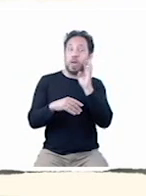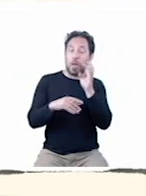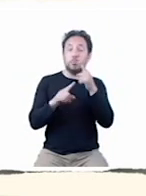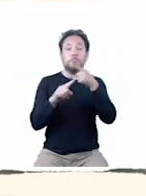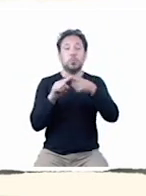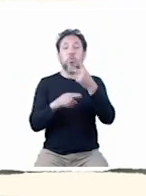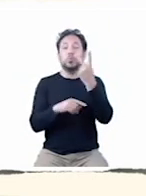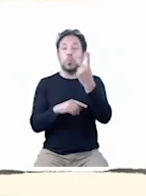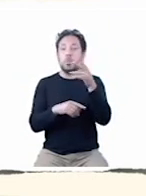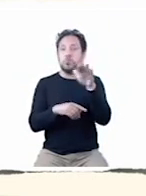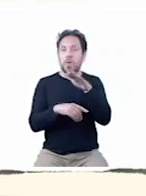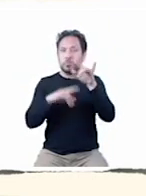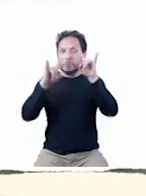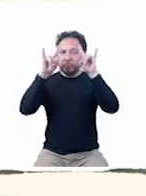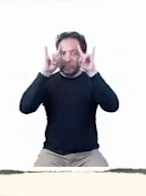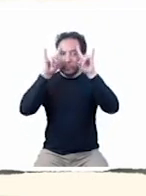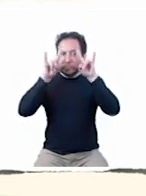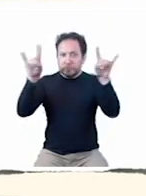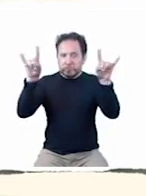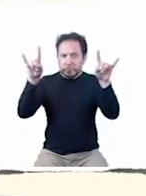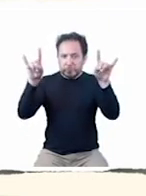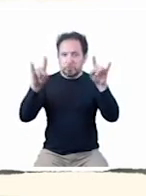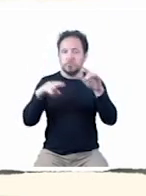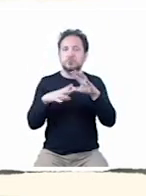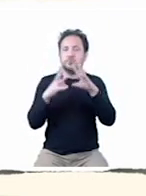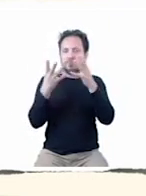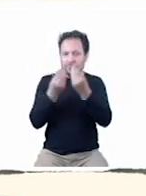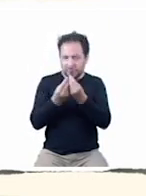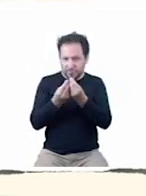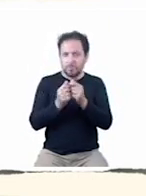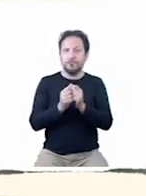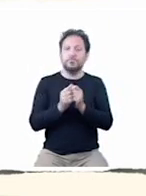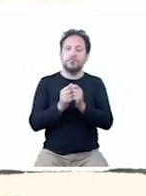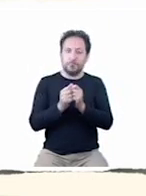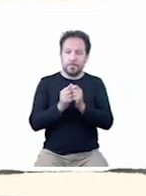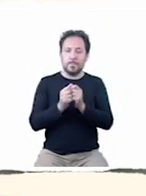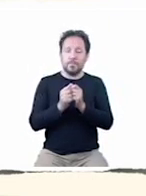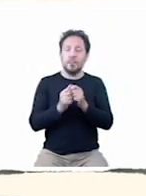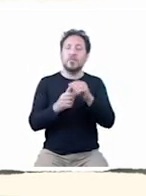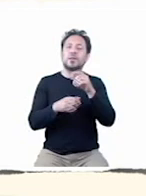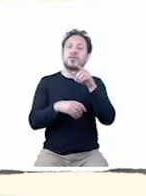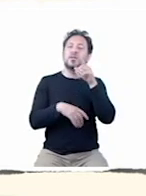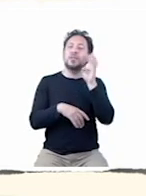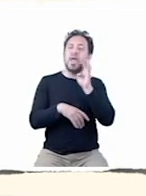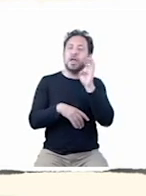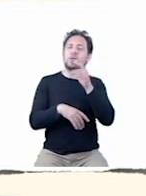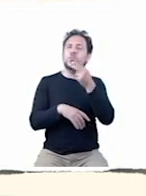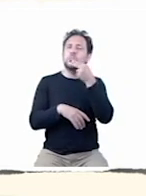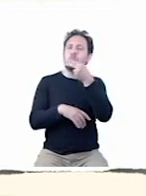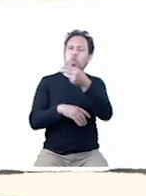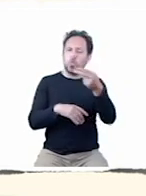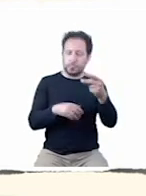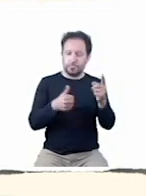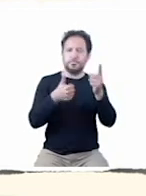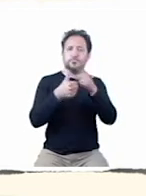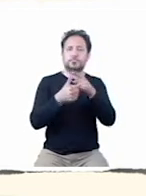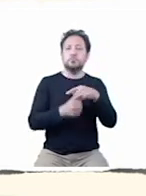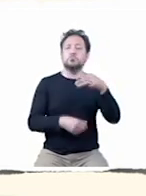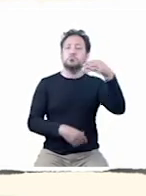Miscia, la mamma gatta, grossa e cattiva. Cappuccino,